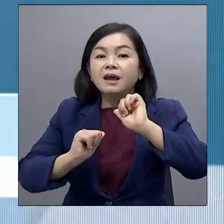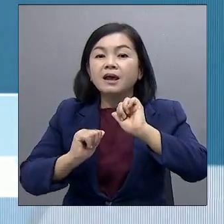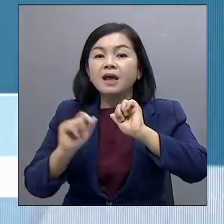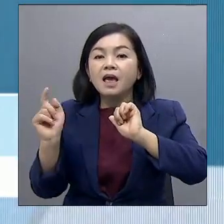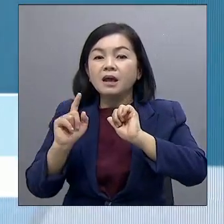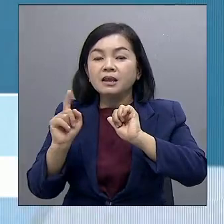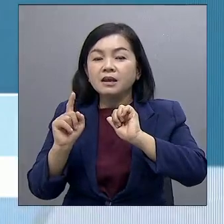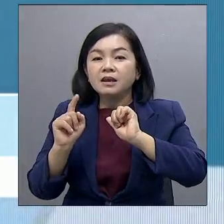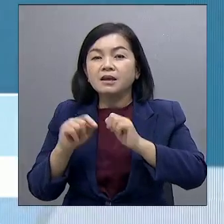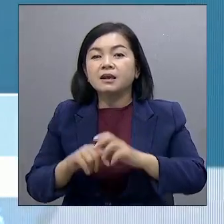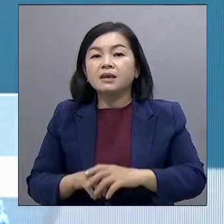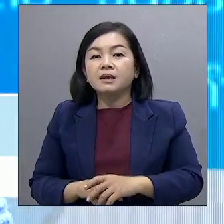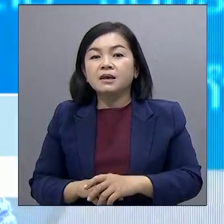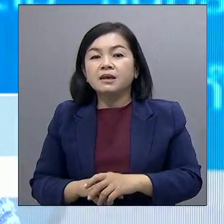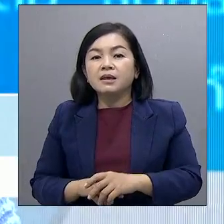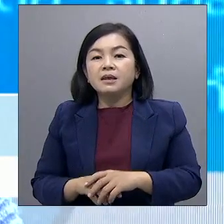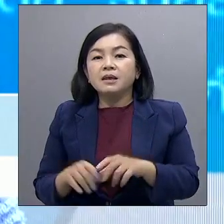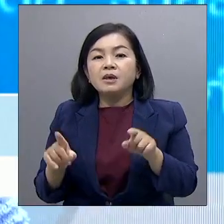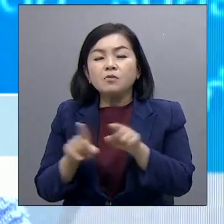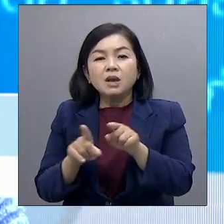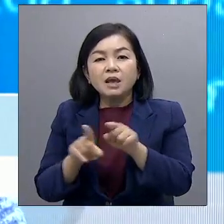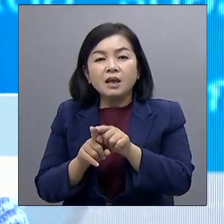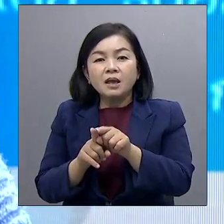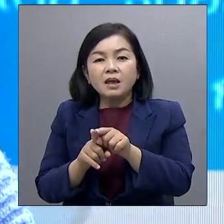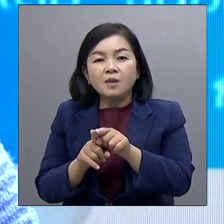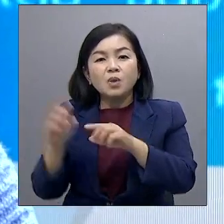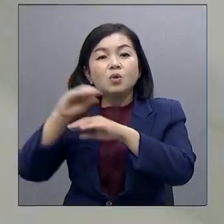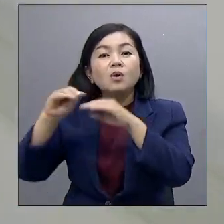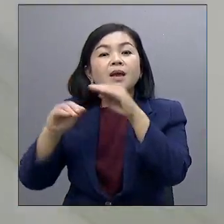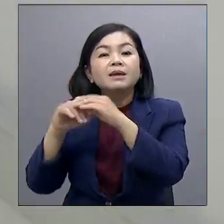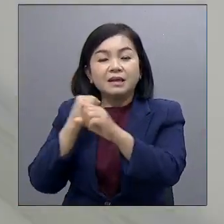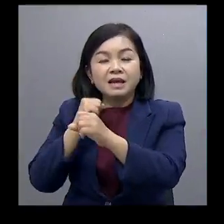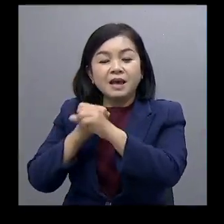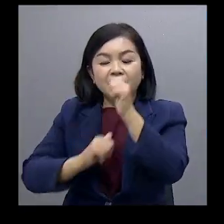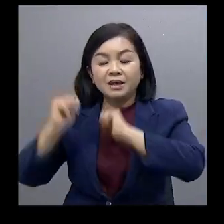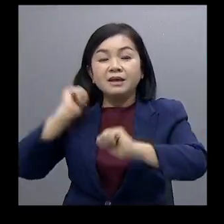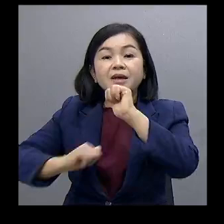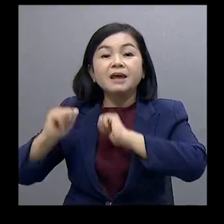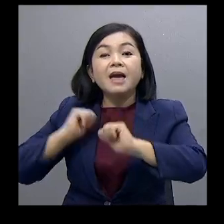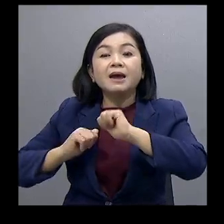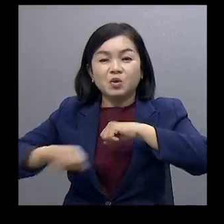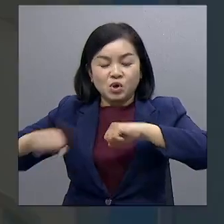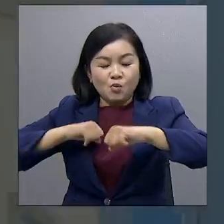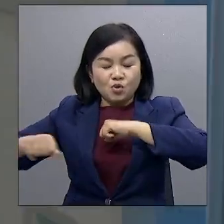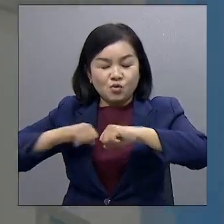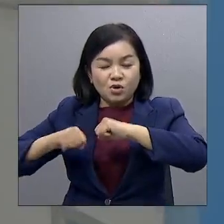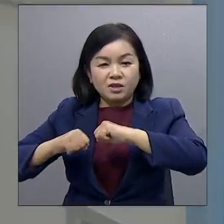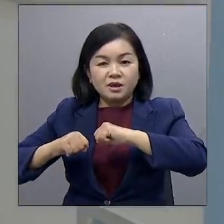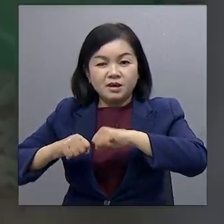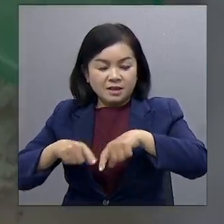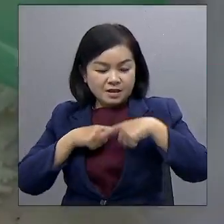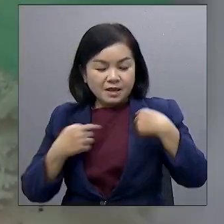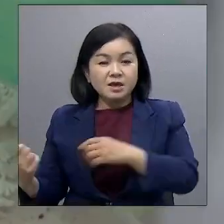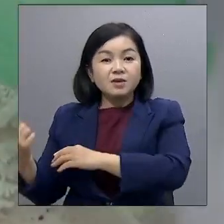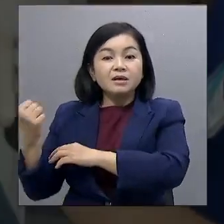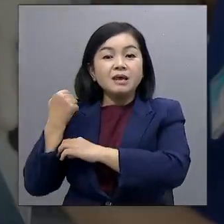Voice ofVoice ofuseเออใช่มยอืพลังของน้องๆเยาวชนใช่พลังของพลังของ